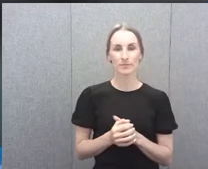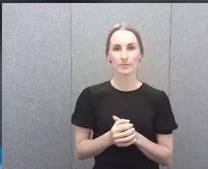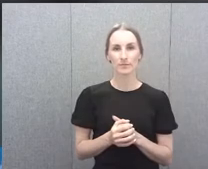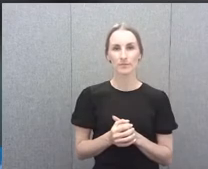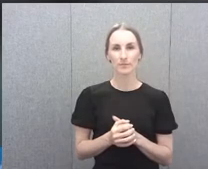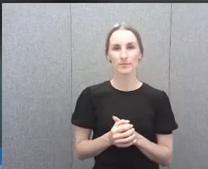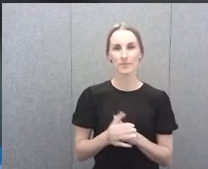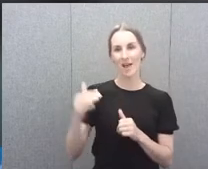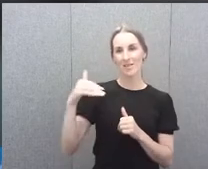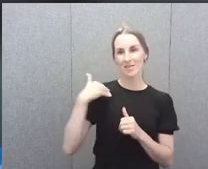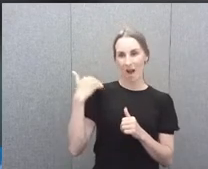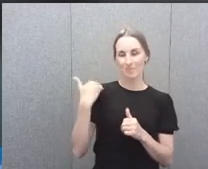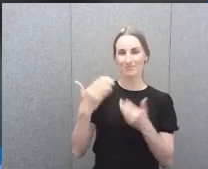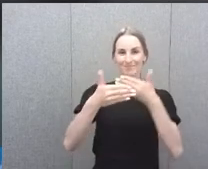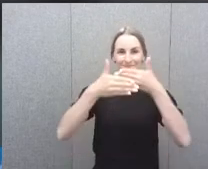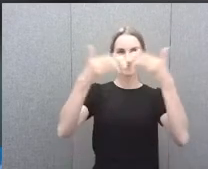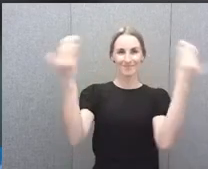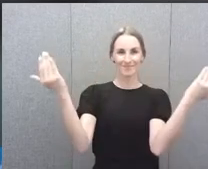Лабадьена.